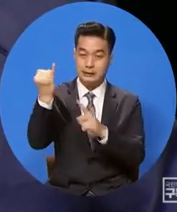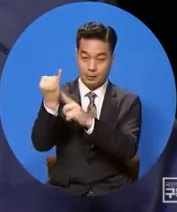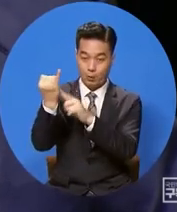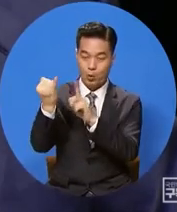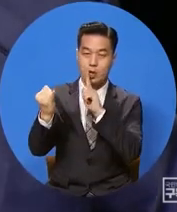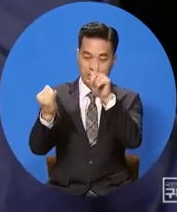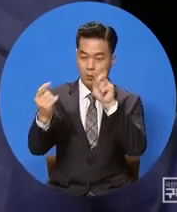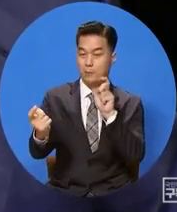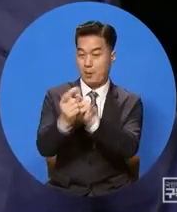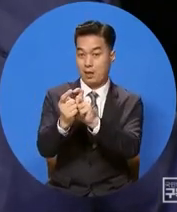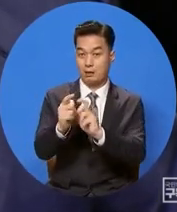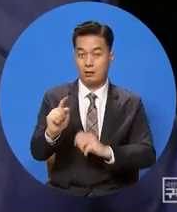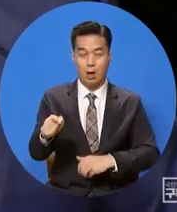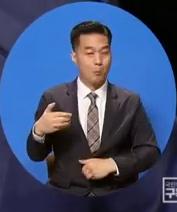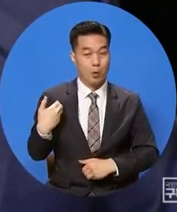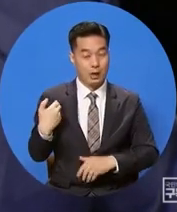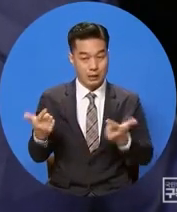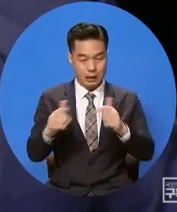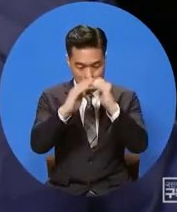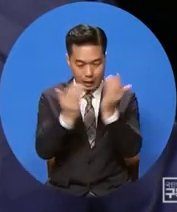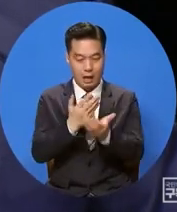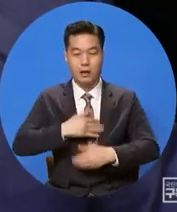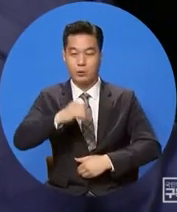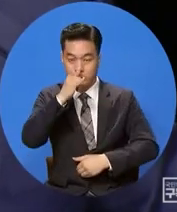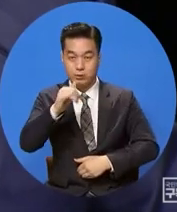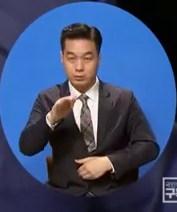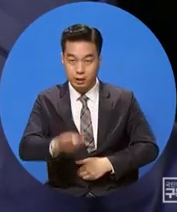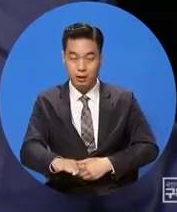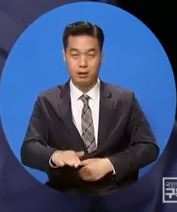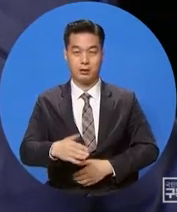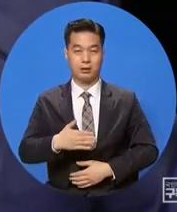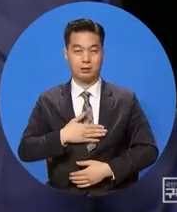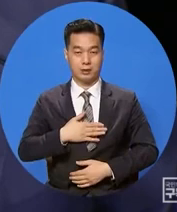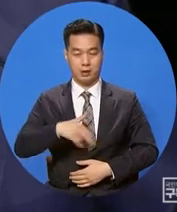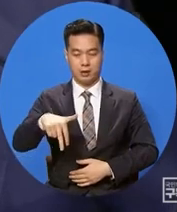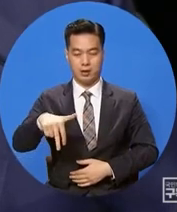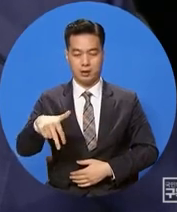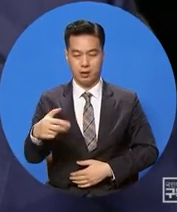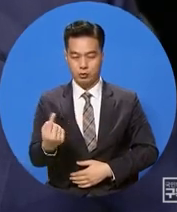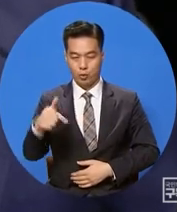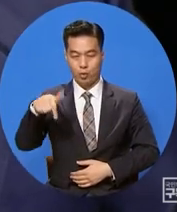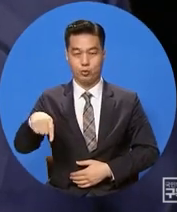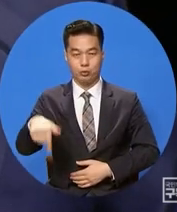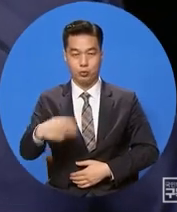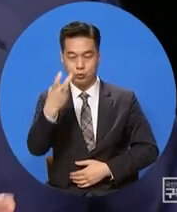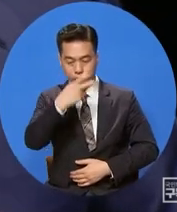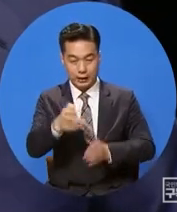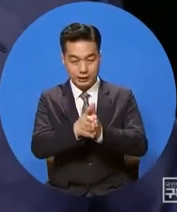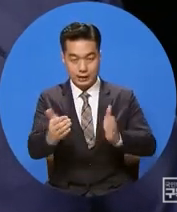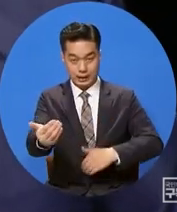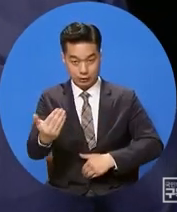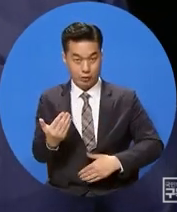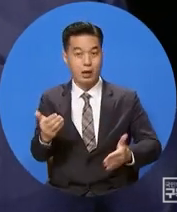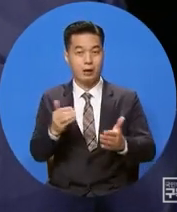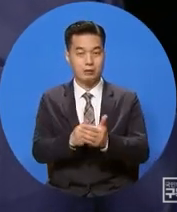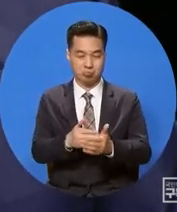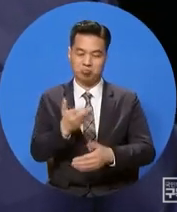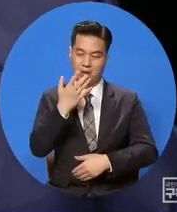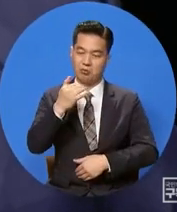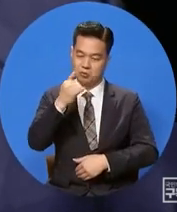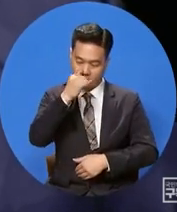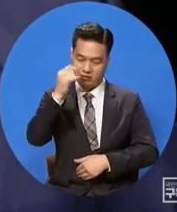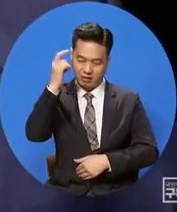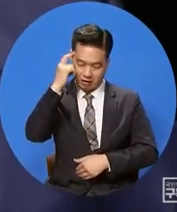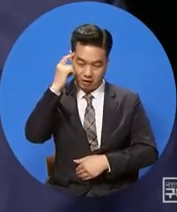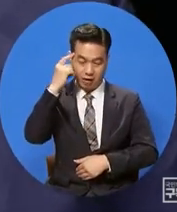부분도 모르는 게 아닙니다. 다 알고 있었는데 제가 조국 수사하기 전까지는 그거는 그럴 수 있는 거다.